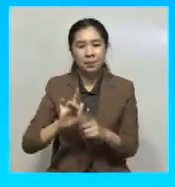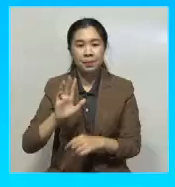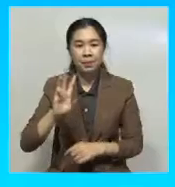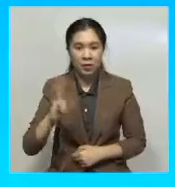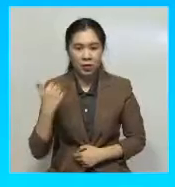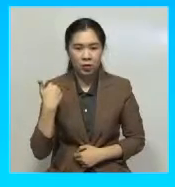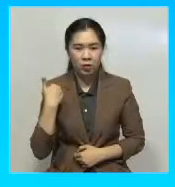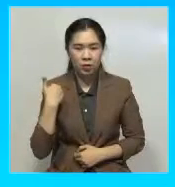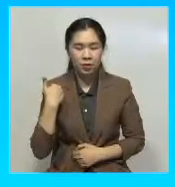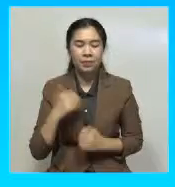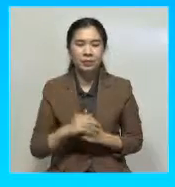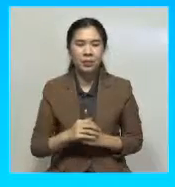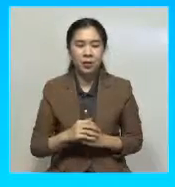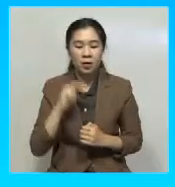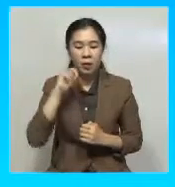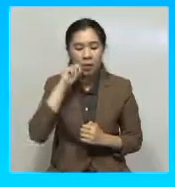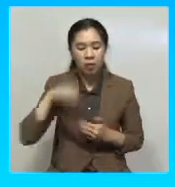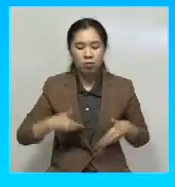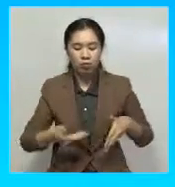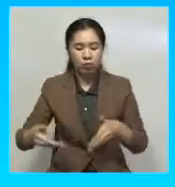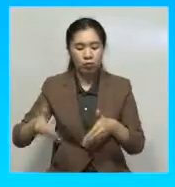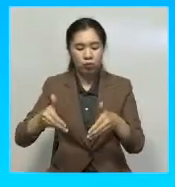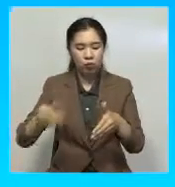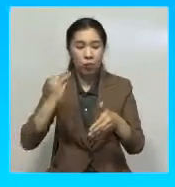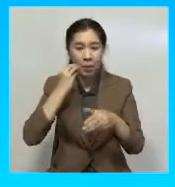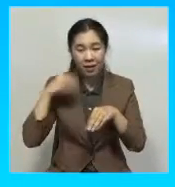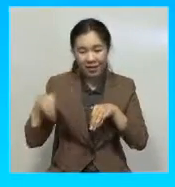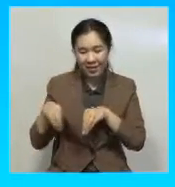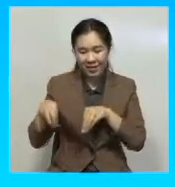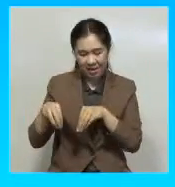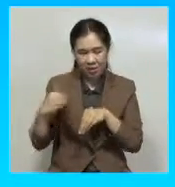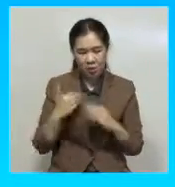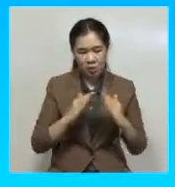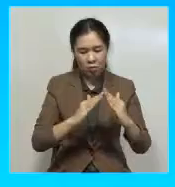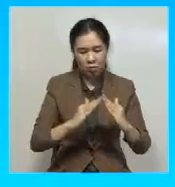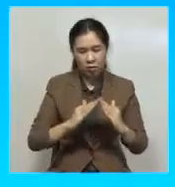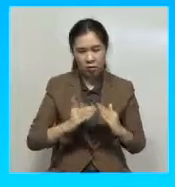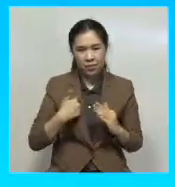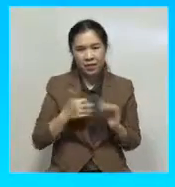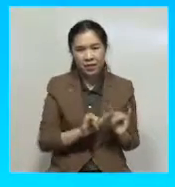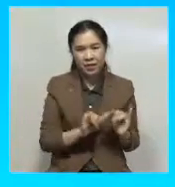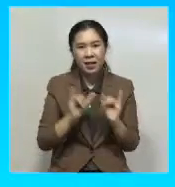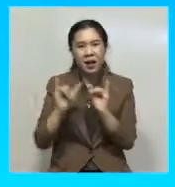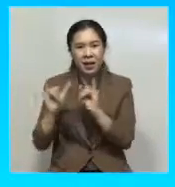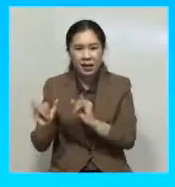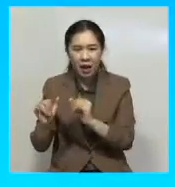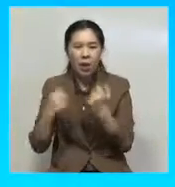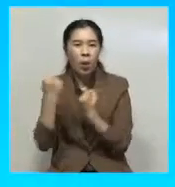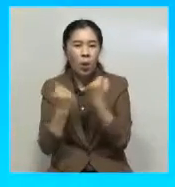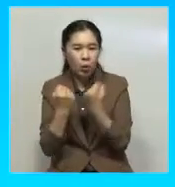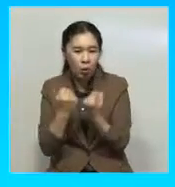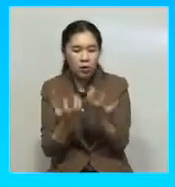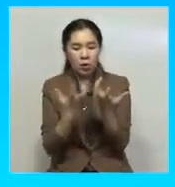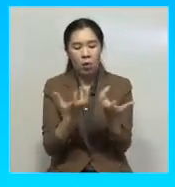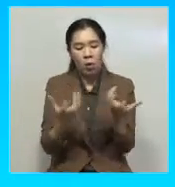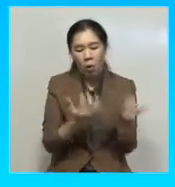ดยเฉพาะบ้านที่อยู่ตามริมคลองนะคะแล้วก็อยู่ในพื้นที่ลุ่มต่ำชาวบ้านหลายสิบหลังคาเรือนไม่สามารถเคลื่อนย้ายรถแล้วก็ขนสิ่ง